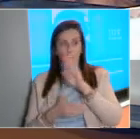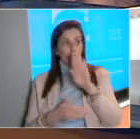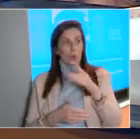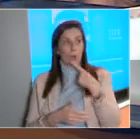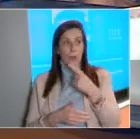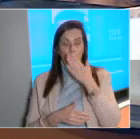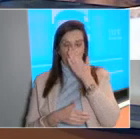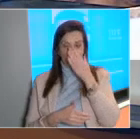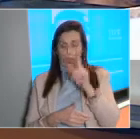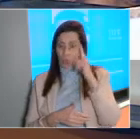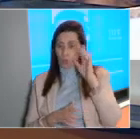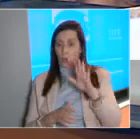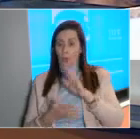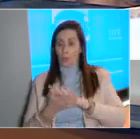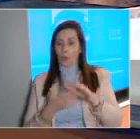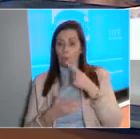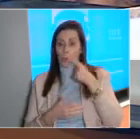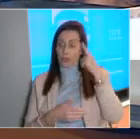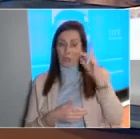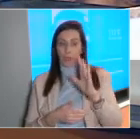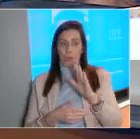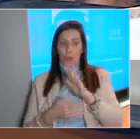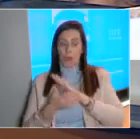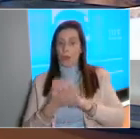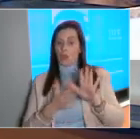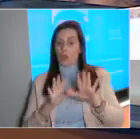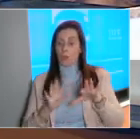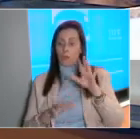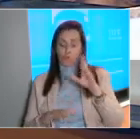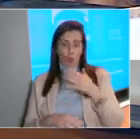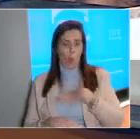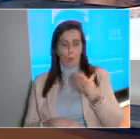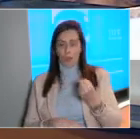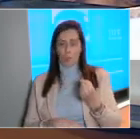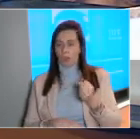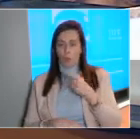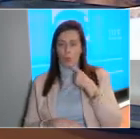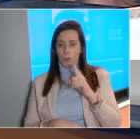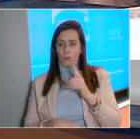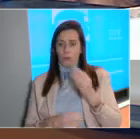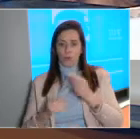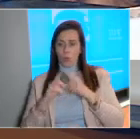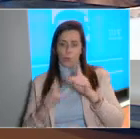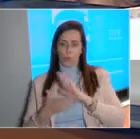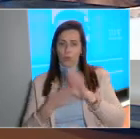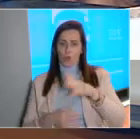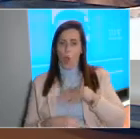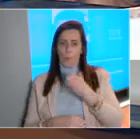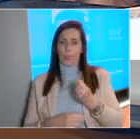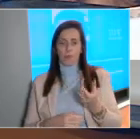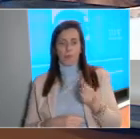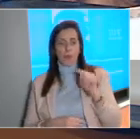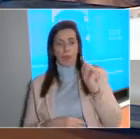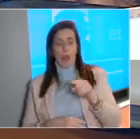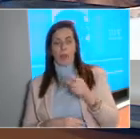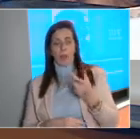בא וקורא לעניין בשמו. אני לא חושב שזה כזה לעומתי, הוא פשוט אומר את הדעה שלו, הוא פשוט מגלה עמוד שדרה, לא הייתי מגדירה את זה לעומתי, הוא פשוט... כן, אבל